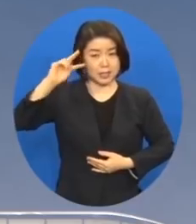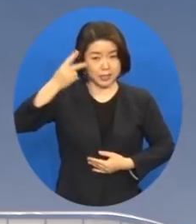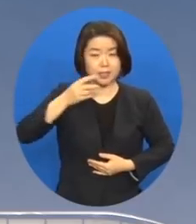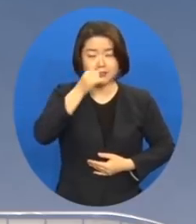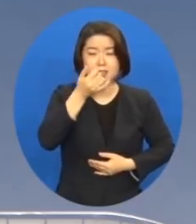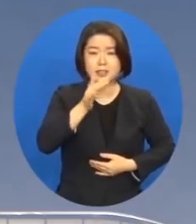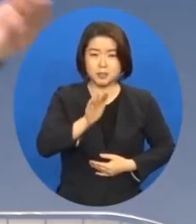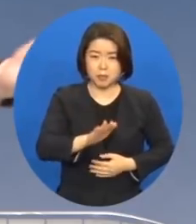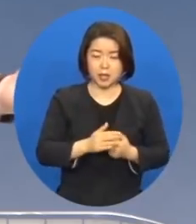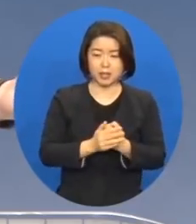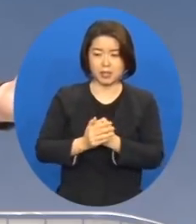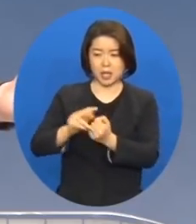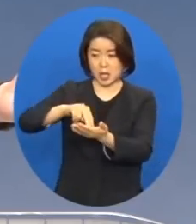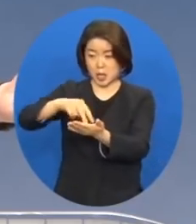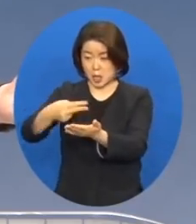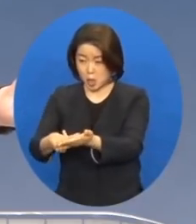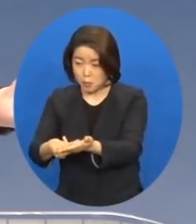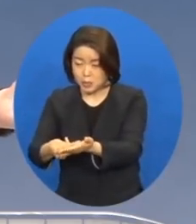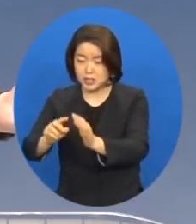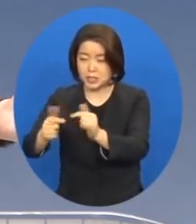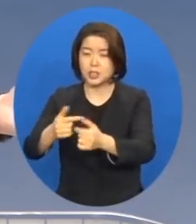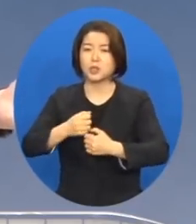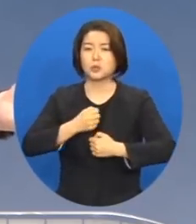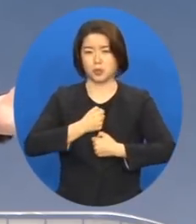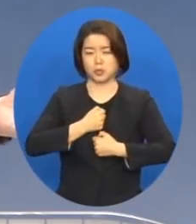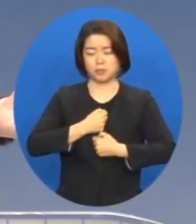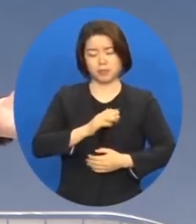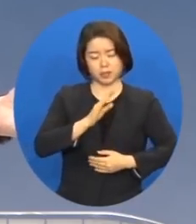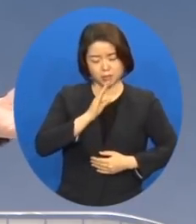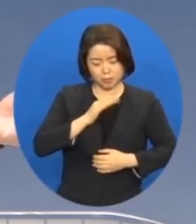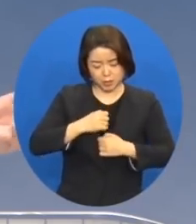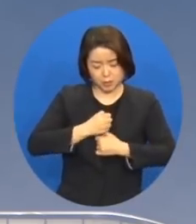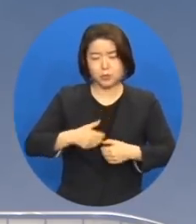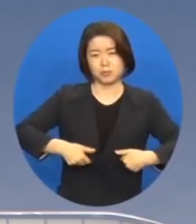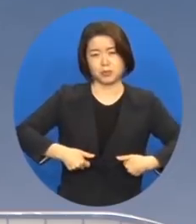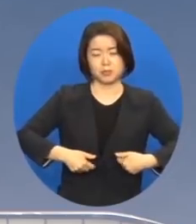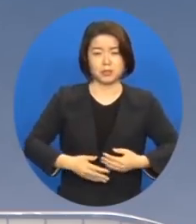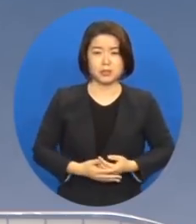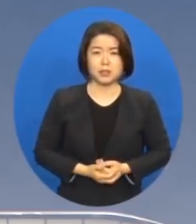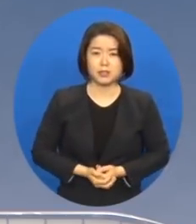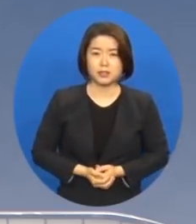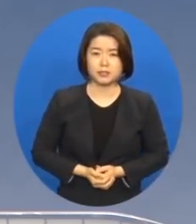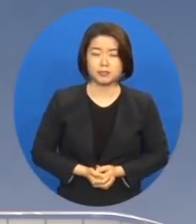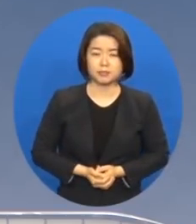넘어질까 조심하라. 정말 조심해야 하는 것입니다.